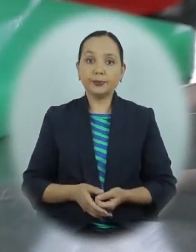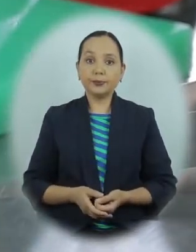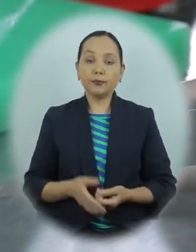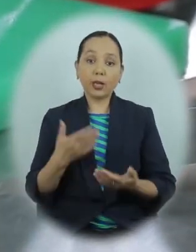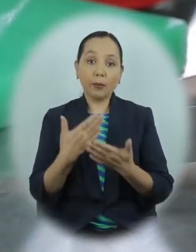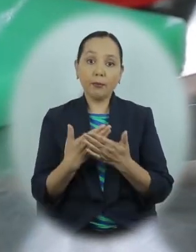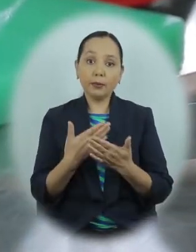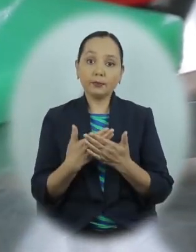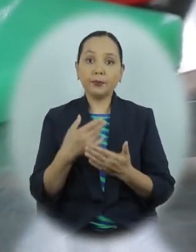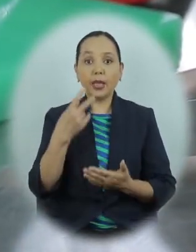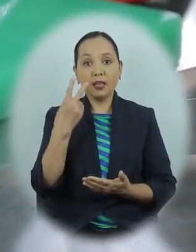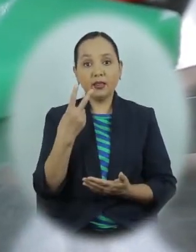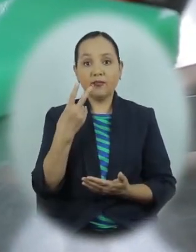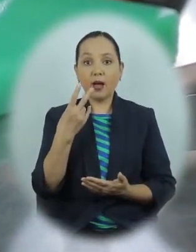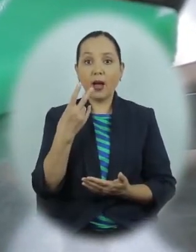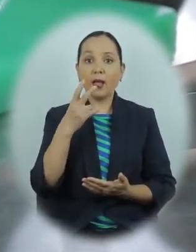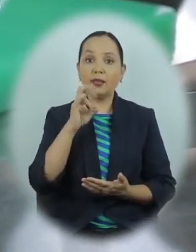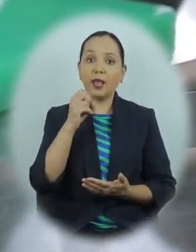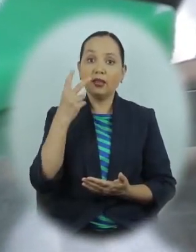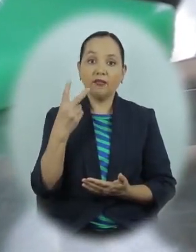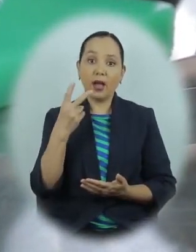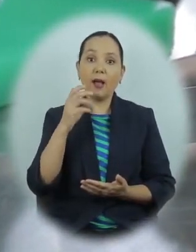приблизительно два на два сантиметра